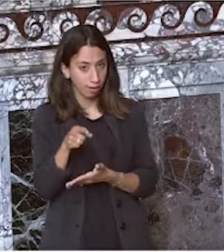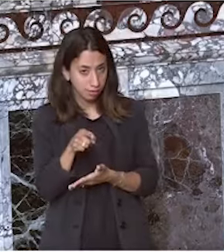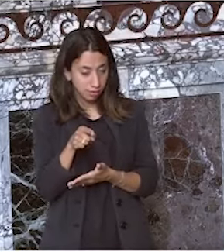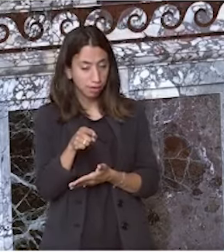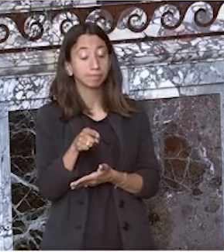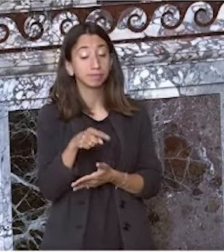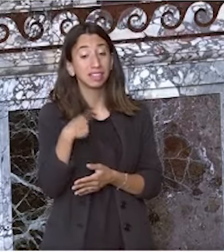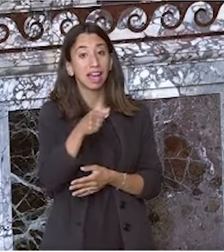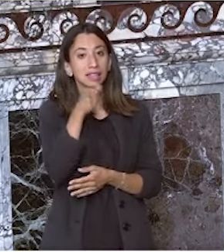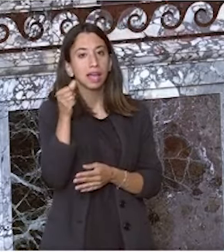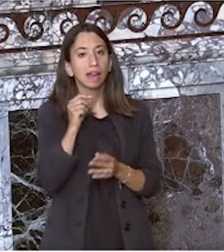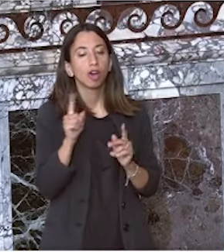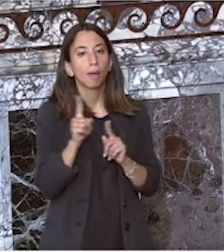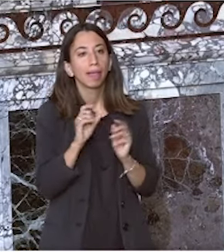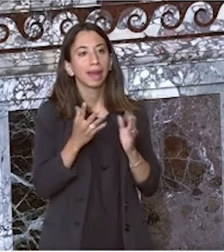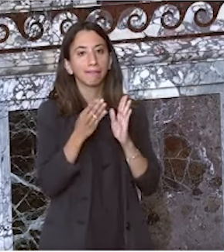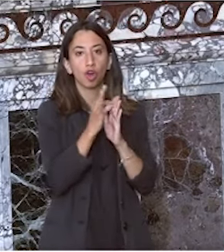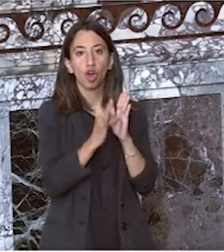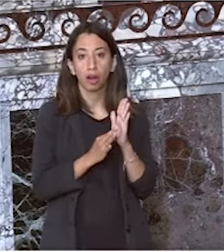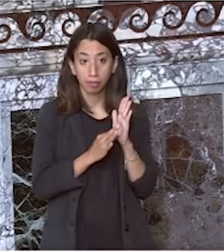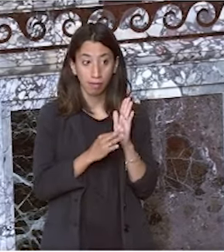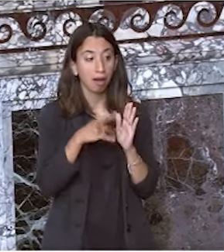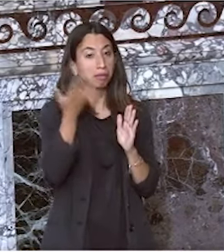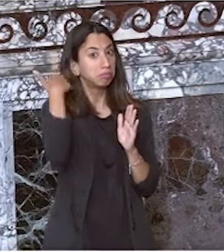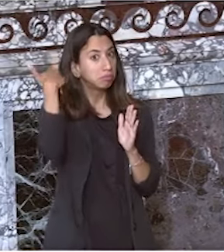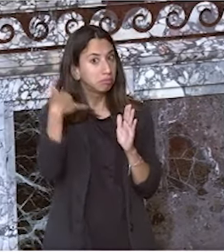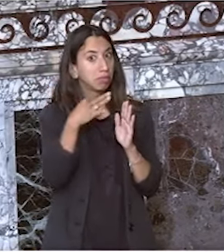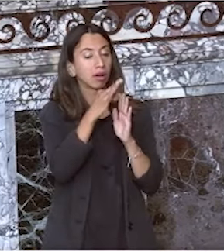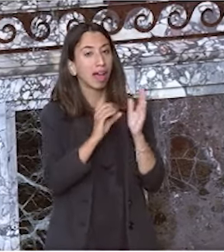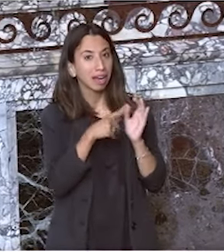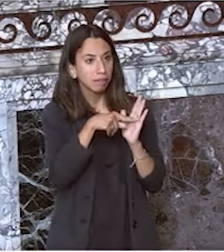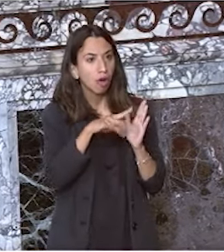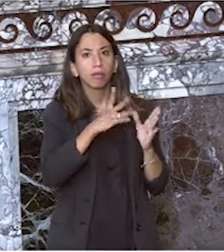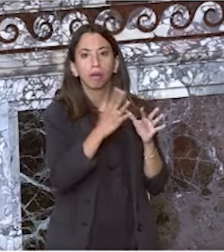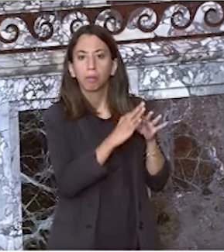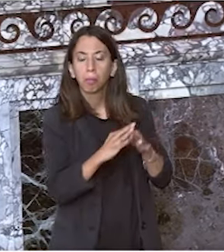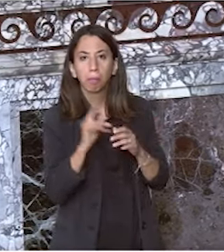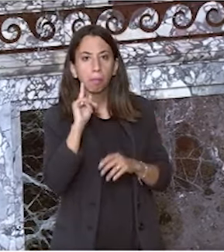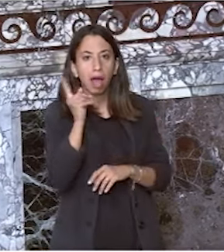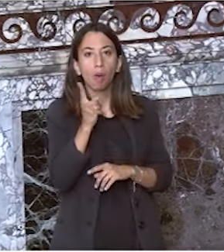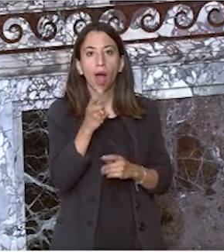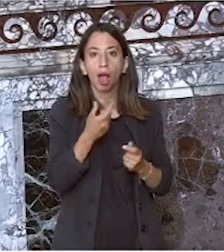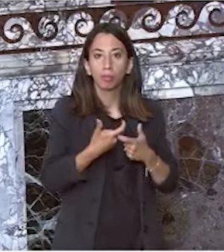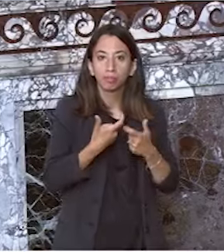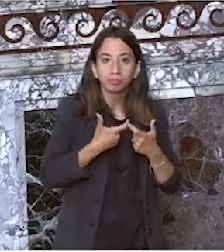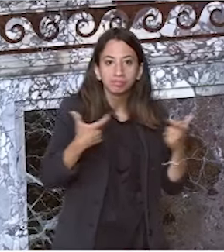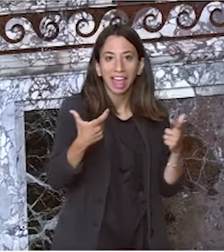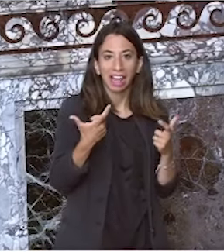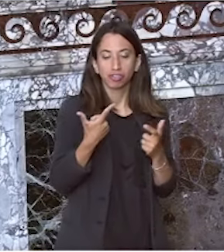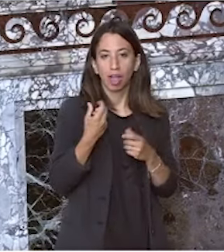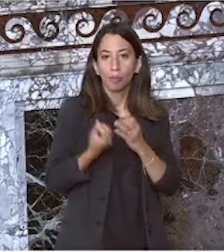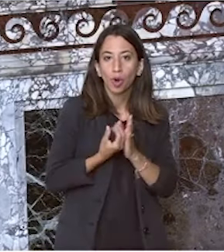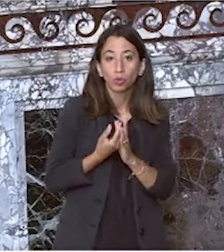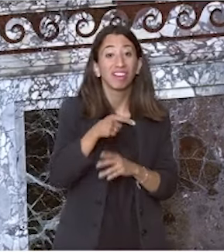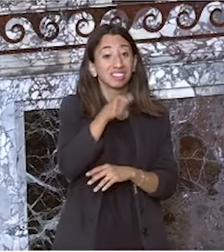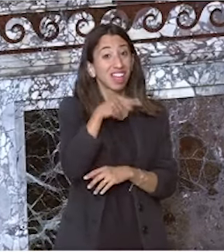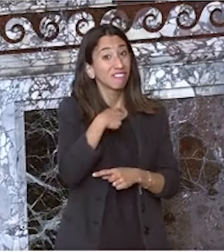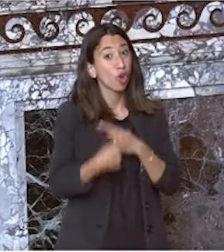Alcune riforme attuate negli anni scorsi hanno avuto effetti positivi su produttività e crescita. Occorre proseguire su quella